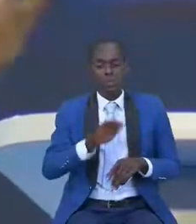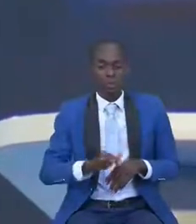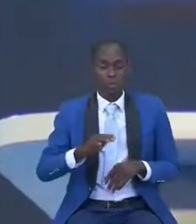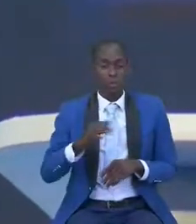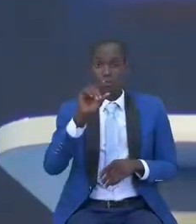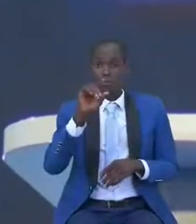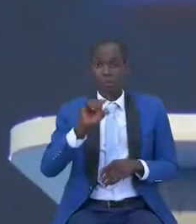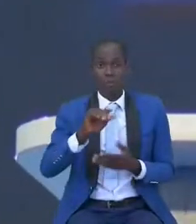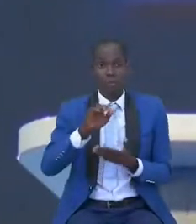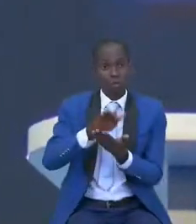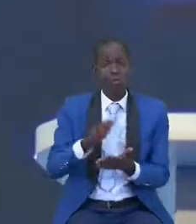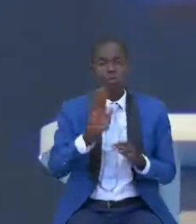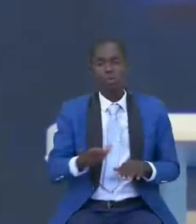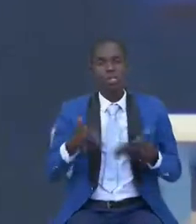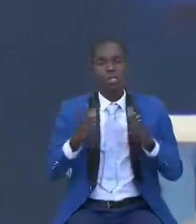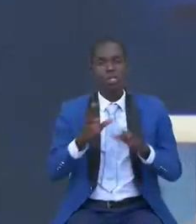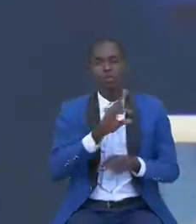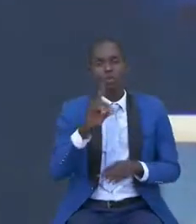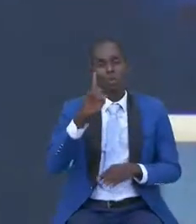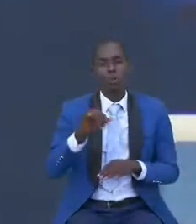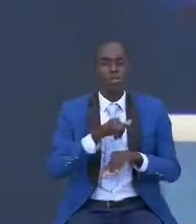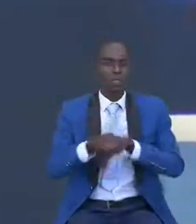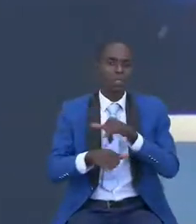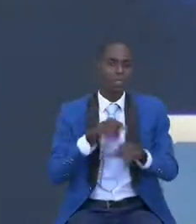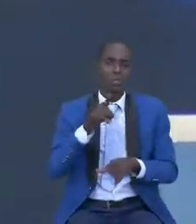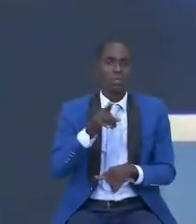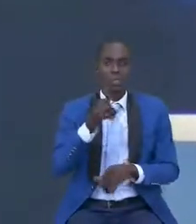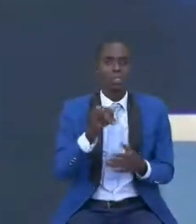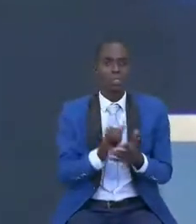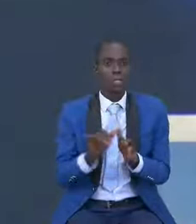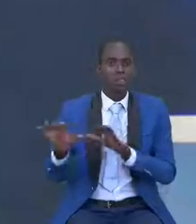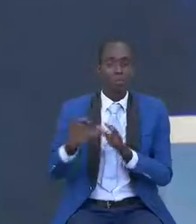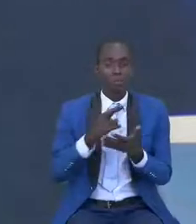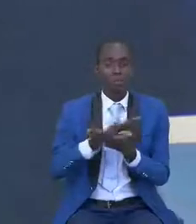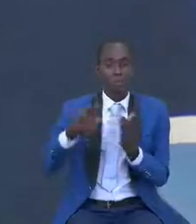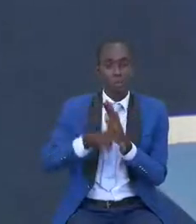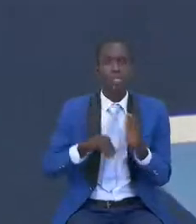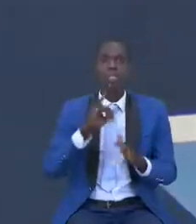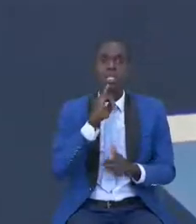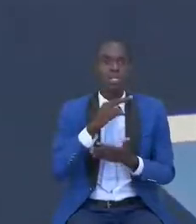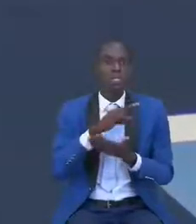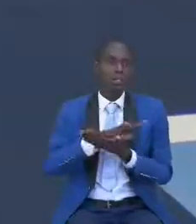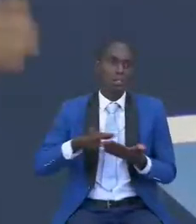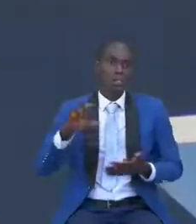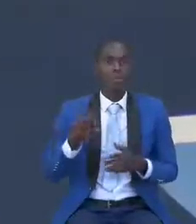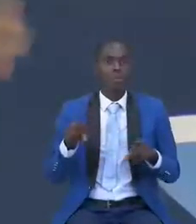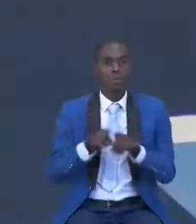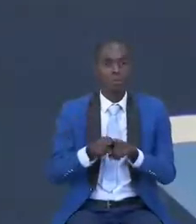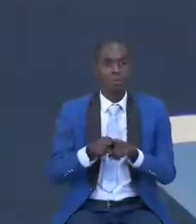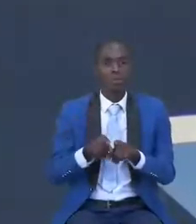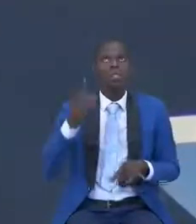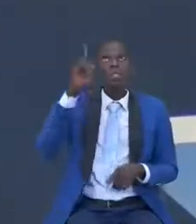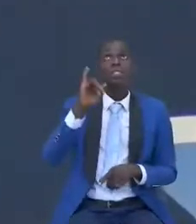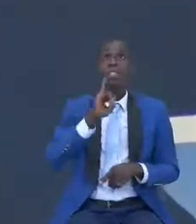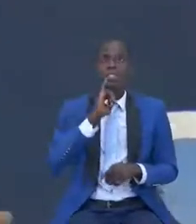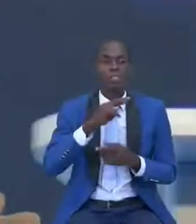petite compréhension dans les choses du Seigneur, petits enfants, que personne ne vous séduise. Celui qui pratique la justice est juste,